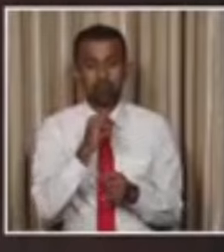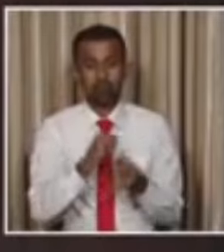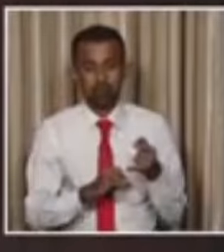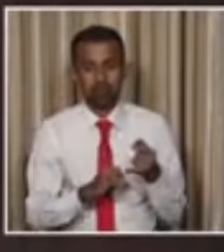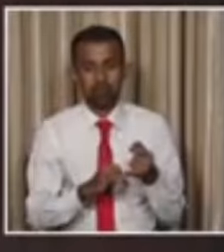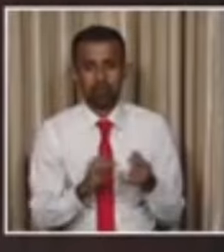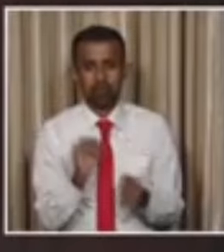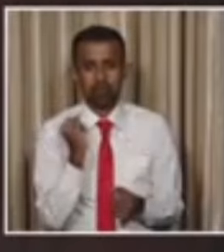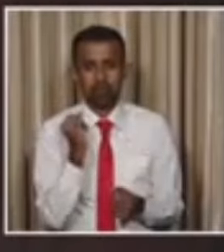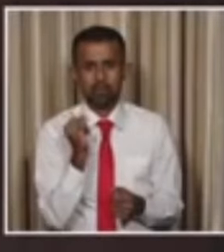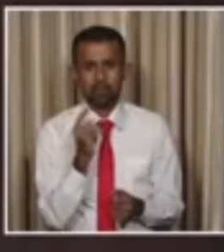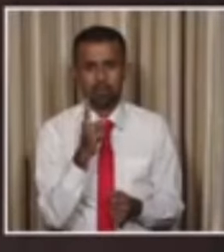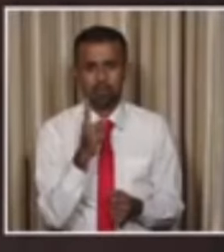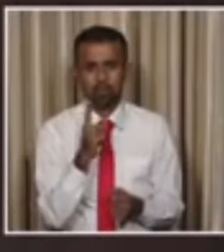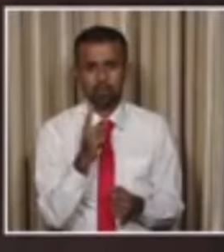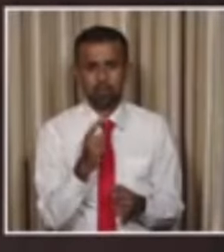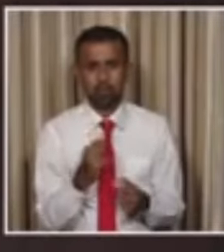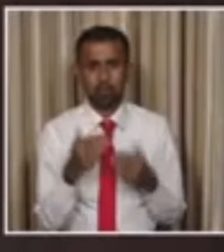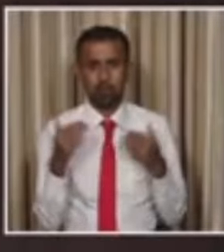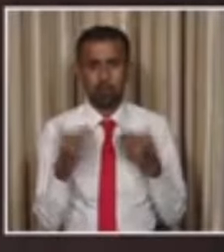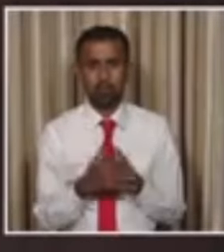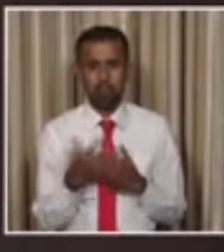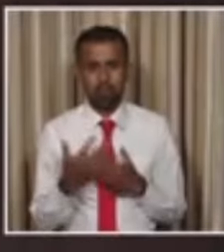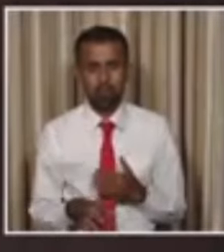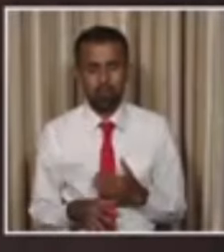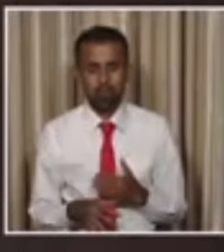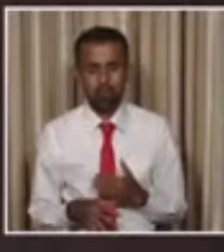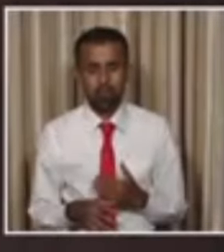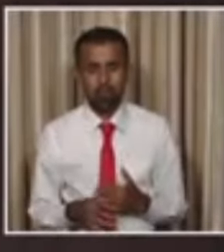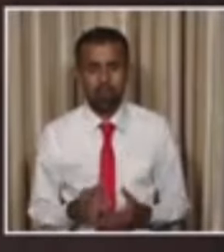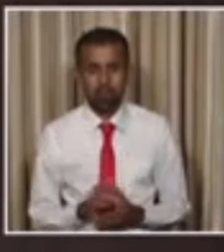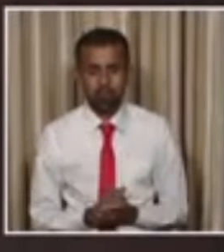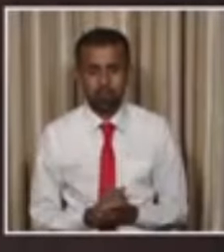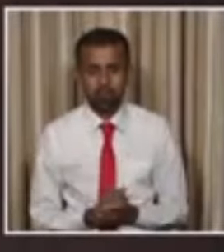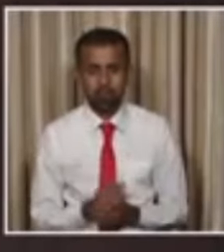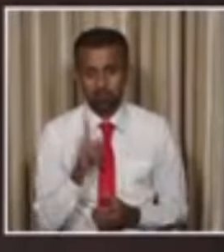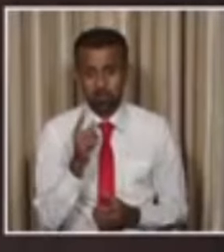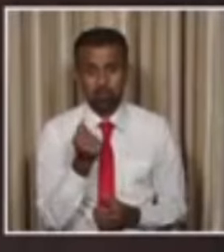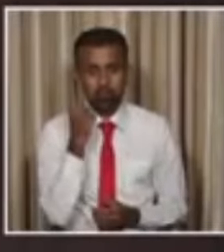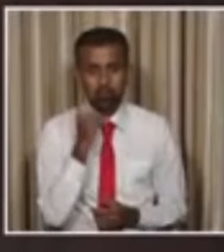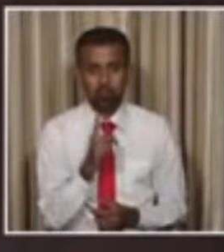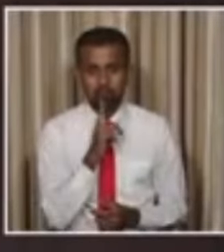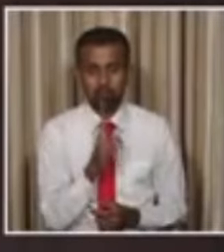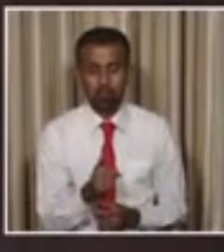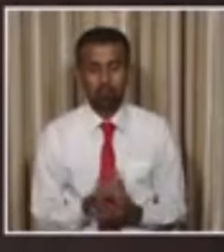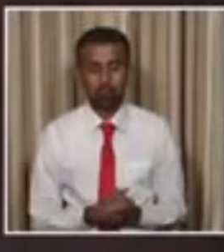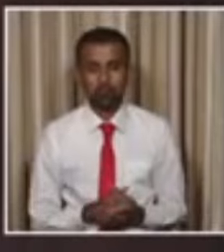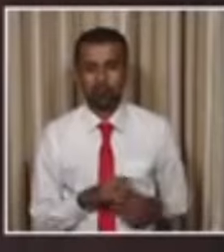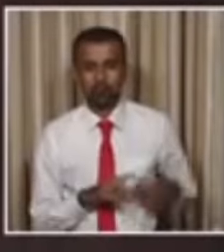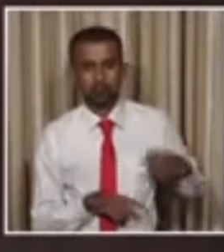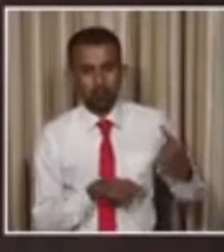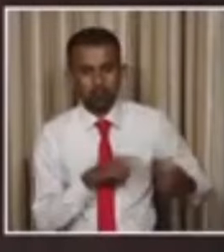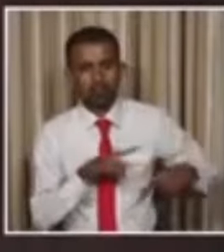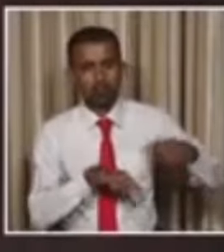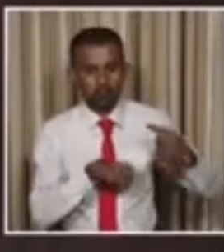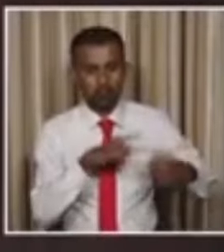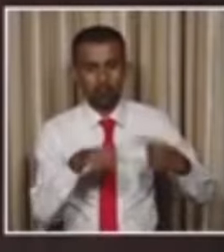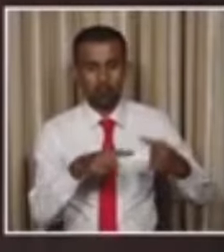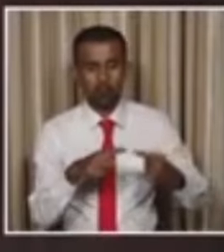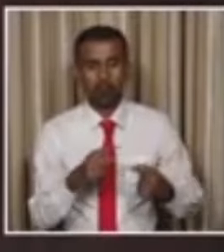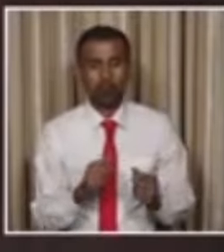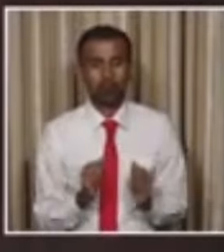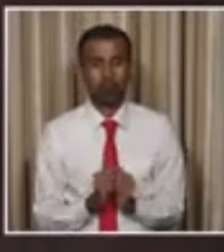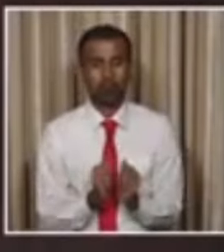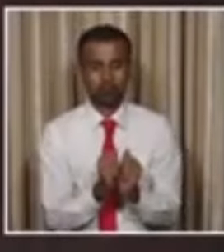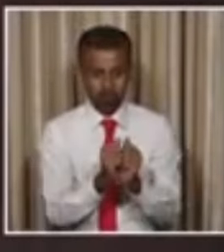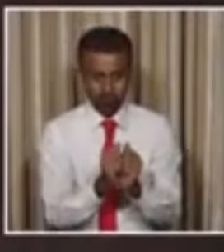ඉන්න නියදනිලධාරියෙක් තමයි මේක වහගෙන ඉන්නේ අද එනිසා මම තාම ඇද්දේ නැහැ මම මේක කාරණේ මම මතක් කරේ ඊළඟට දිගින් දිගටම මේ සම්බන්ධව අවශ්‍ය කරන කටයුතු